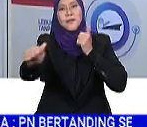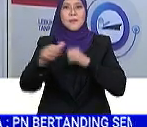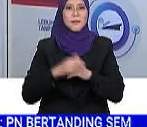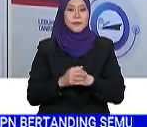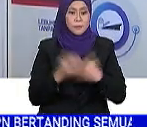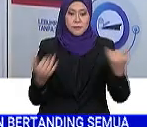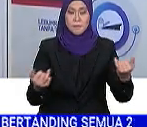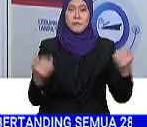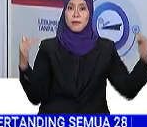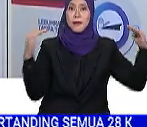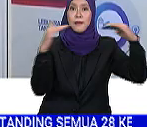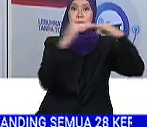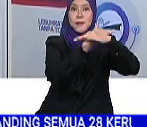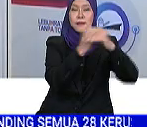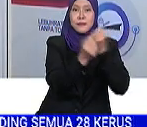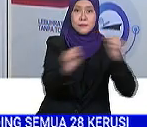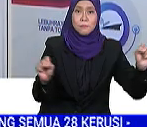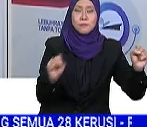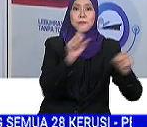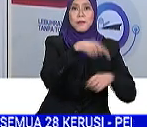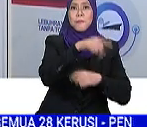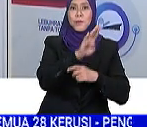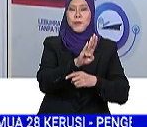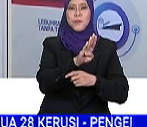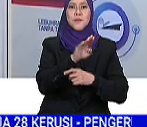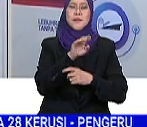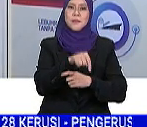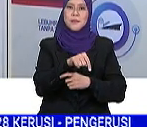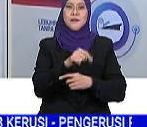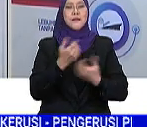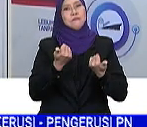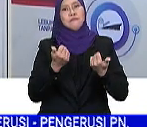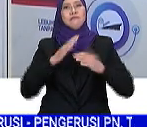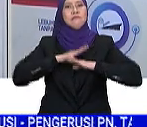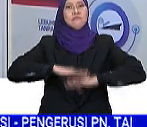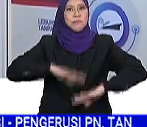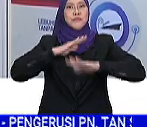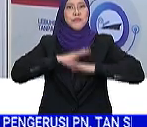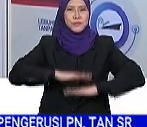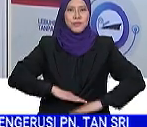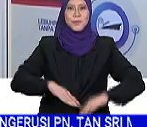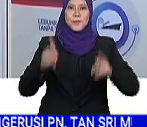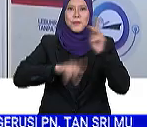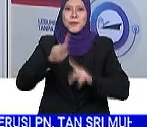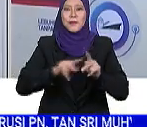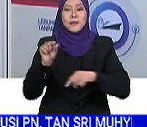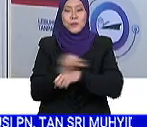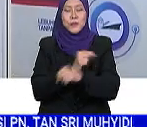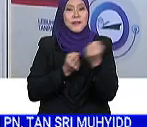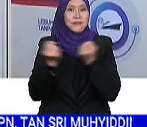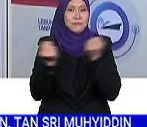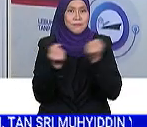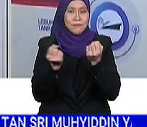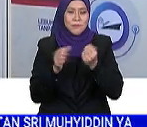Borneo ini, Zon Timur ini akan memberikan satu kelegaan kepada penduduk dan juga pengguna jalan raya itu